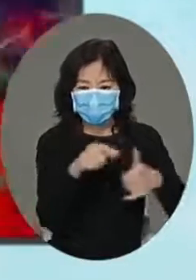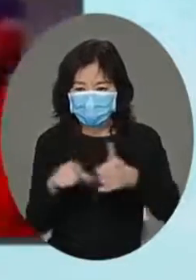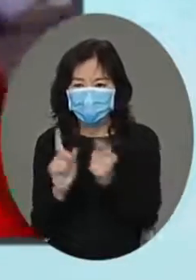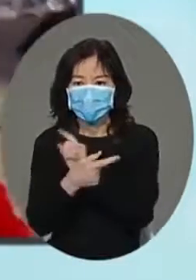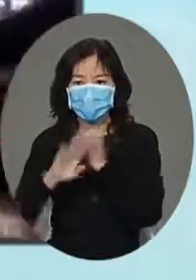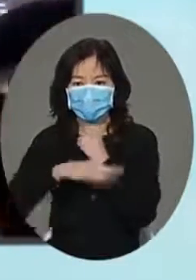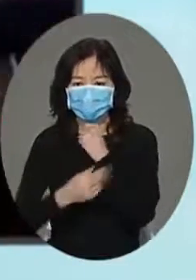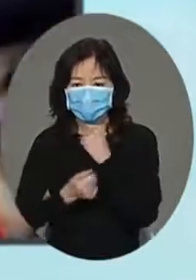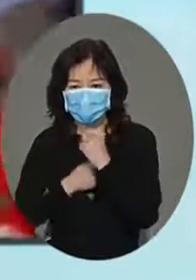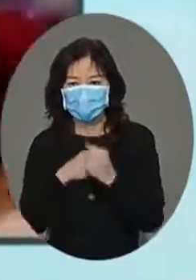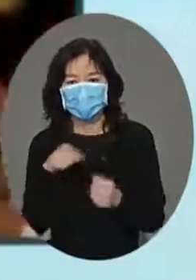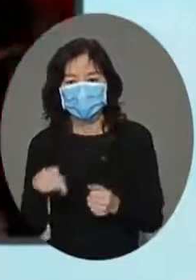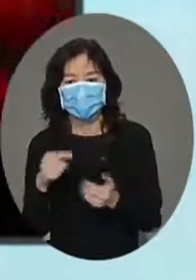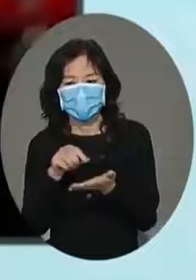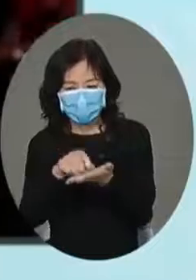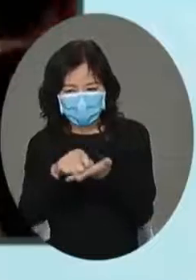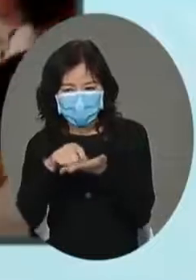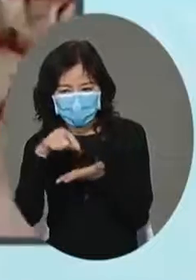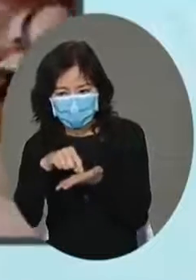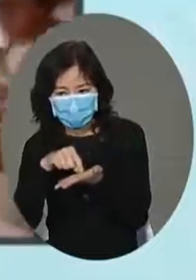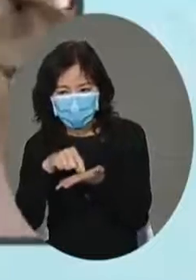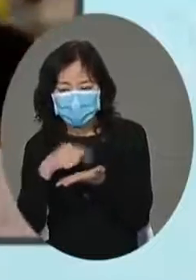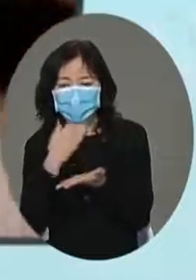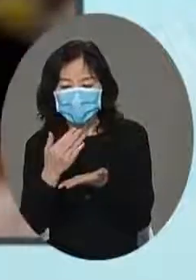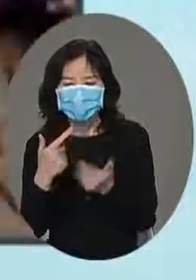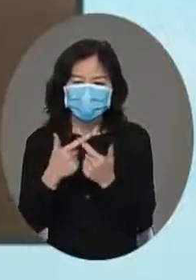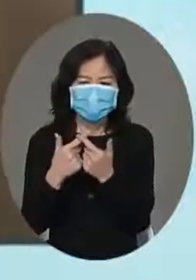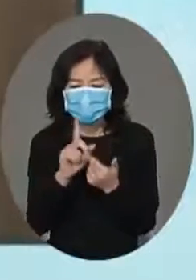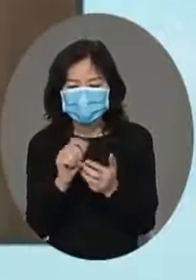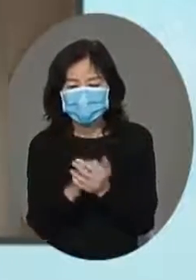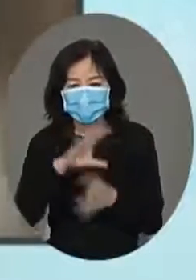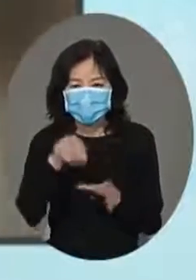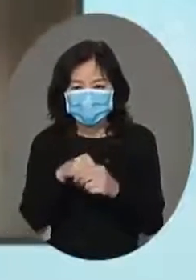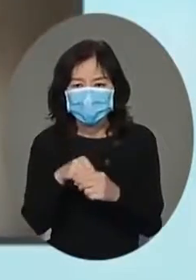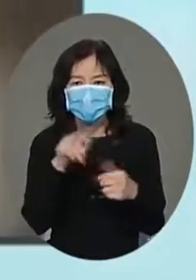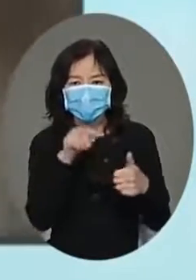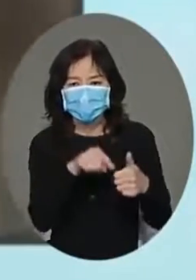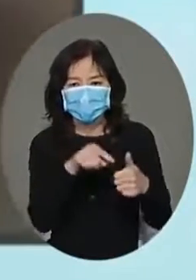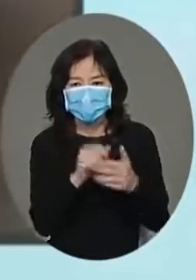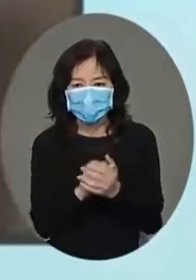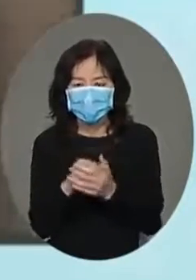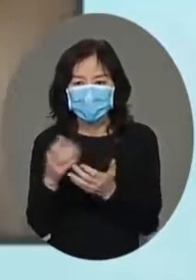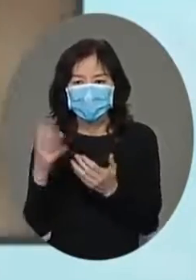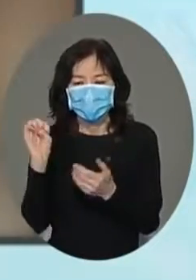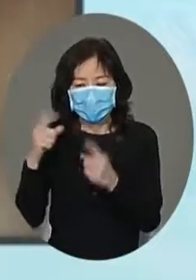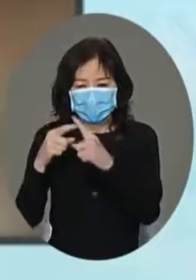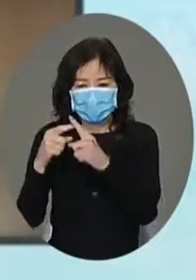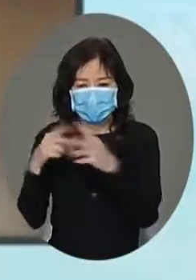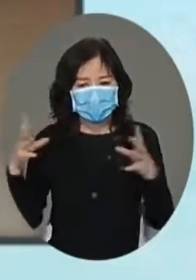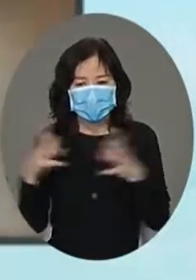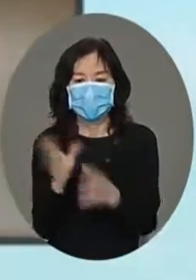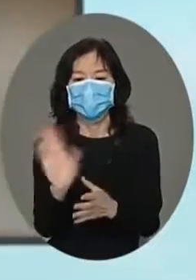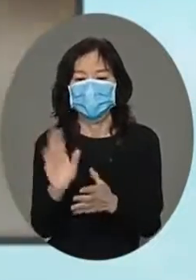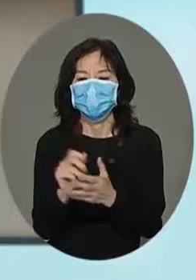代表大律師就控方的書面描述相繼提出質疑，包括說被告並不是和在場白衣人一同